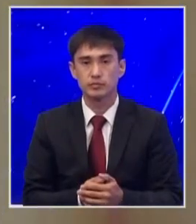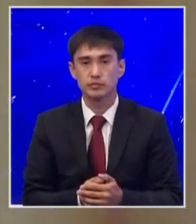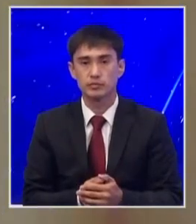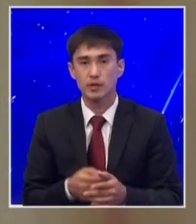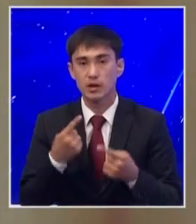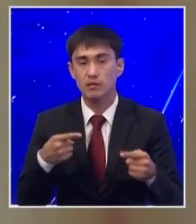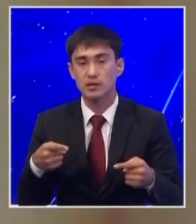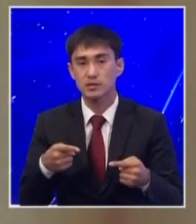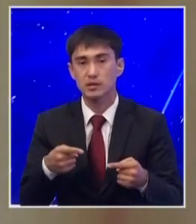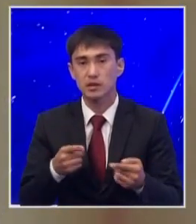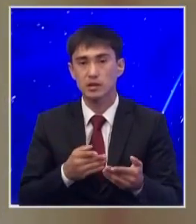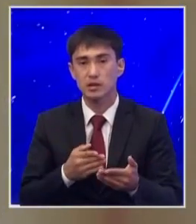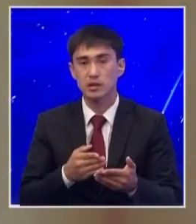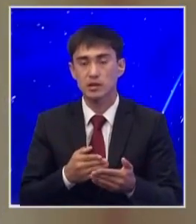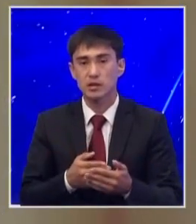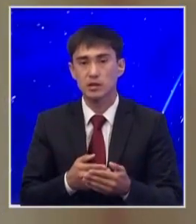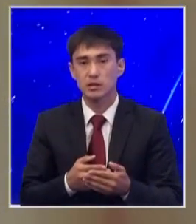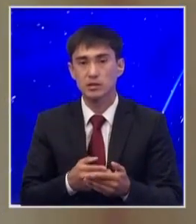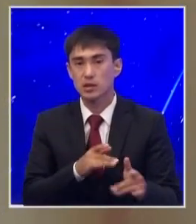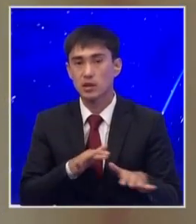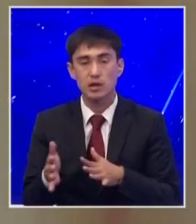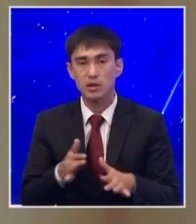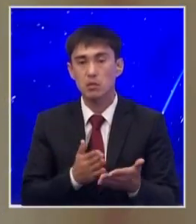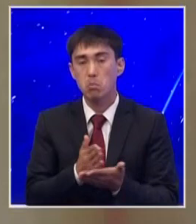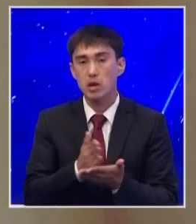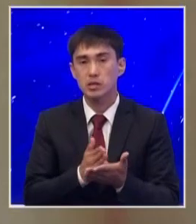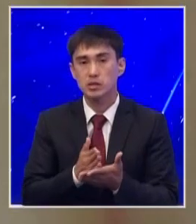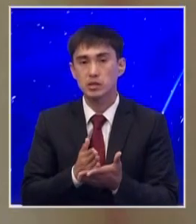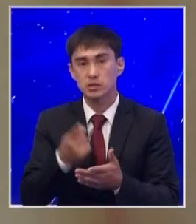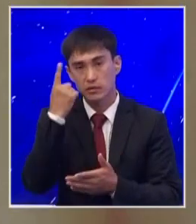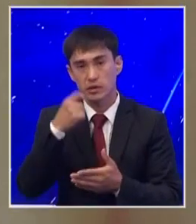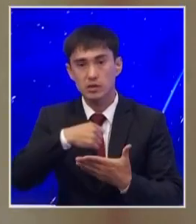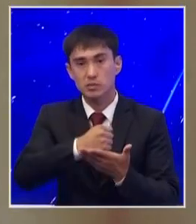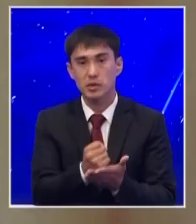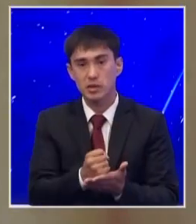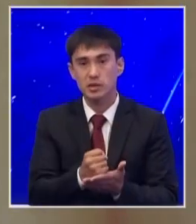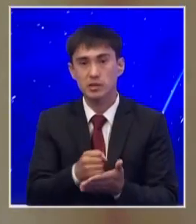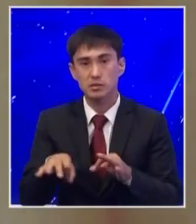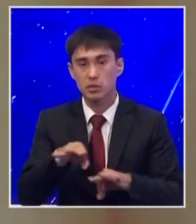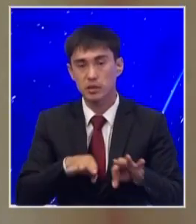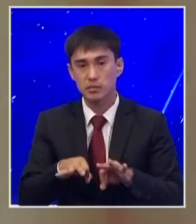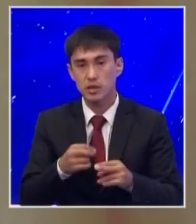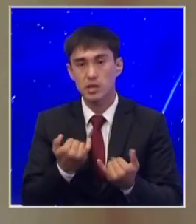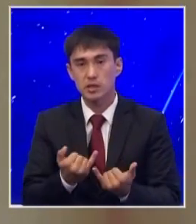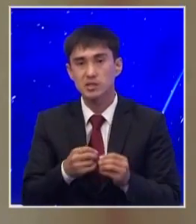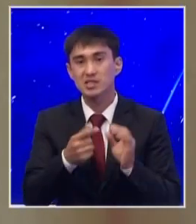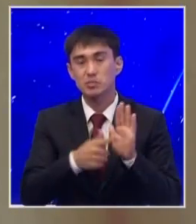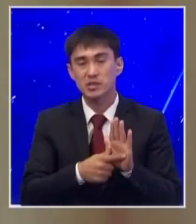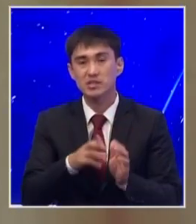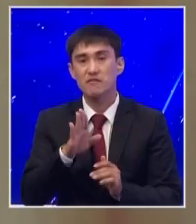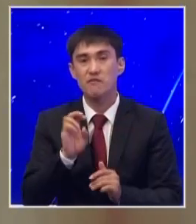разный характер, вплоть до каких-то военно-политических союзов, которые закреплялись династическими браками. Именно в 17